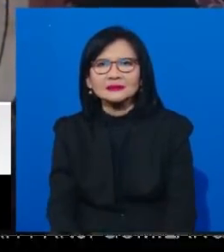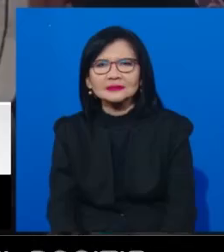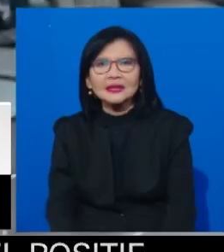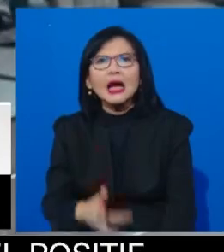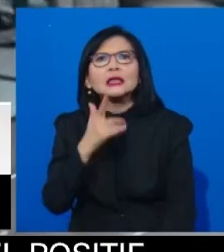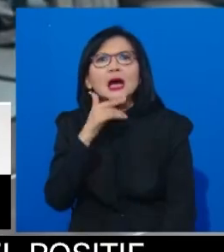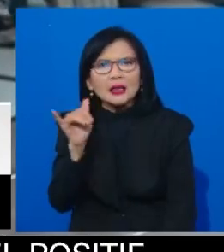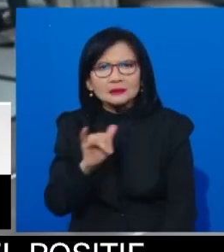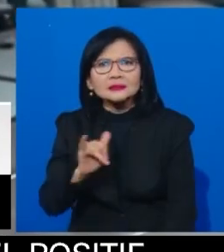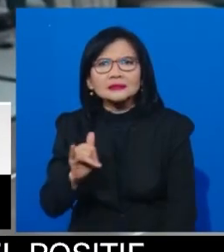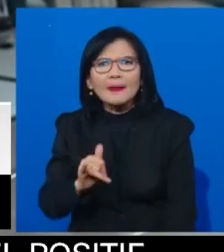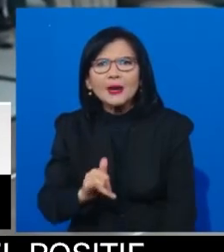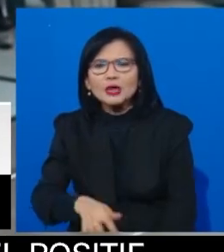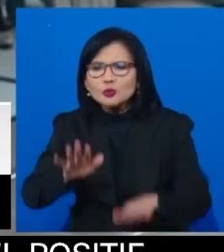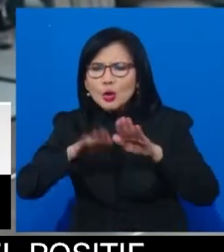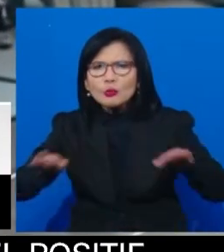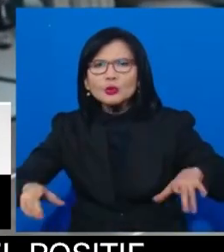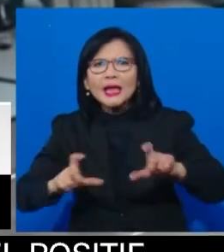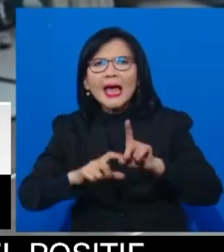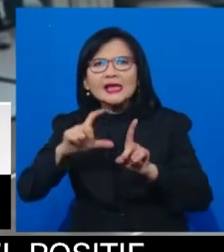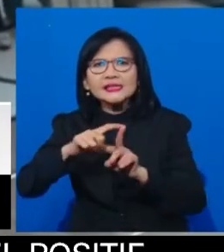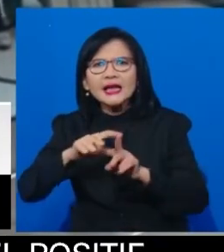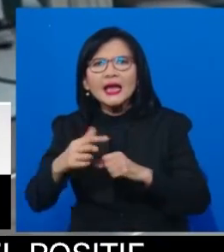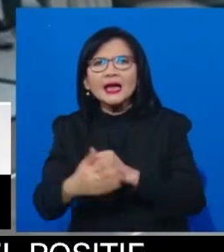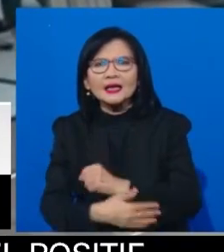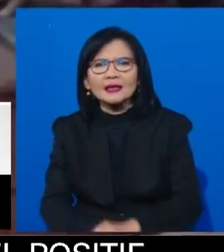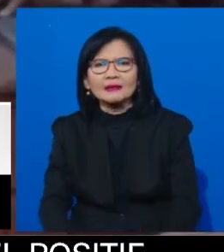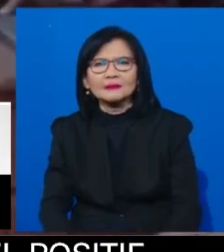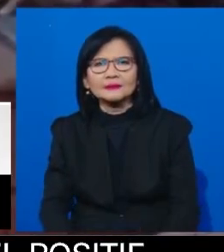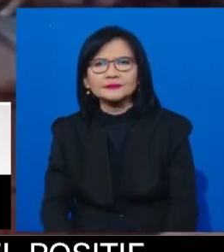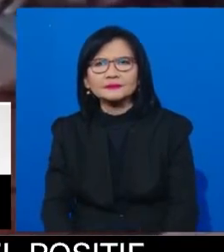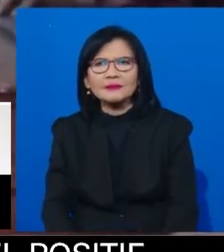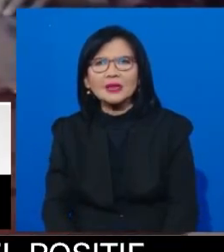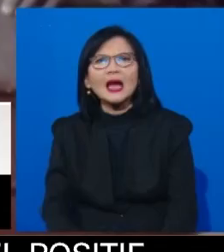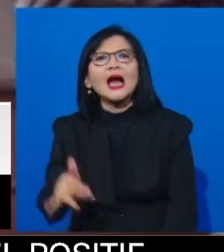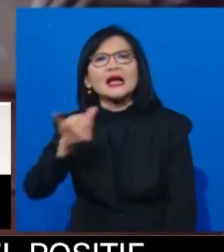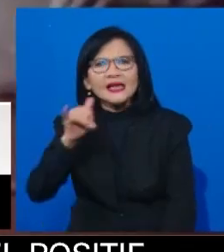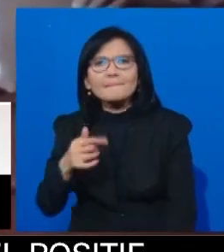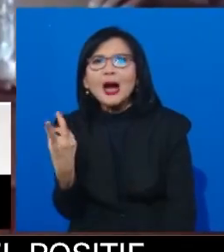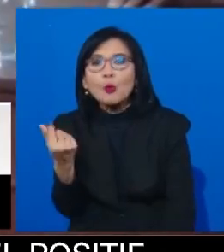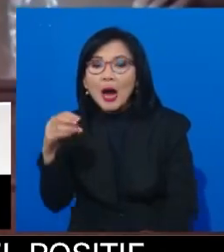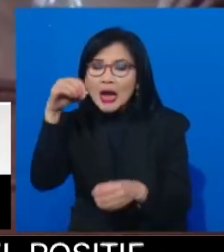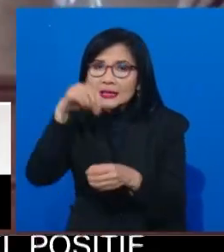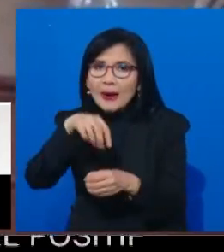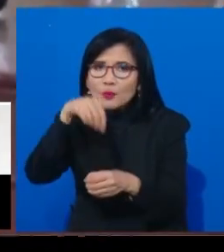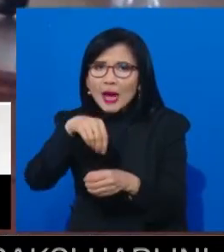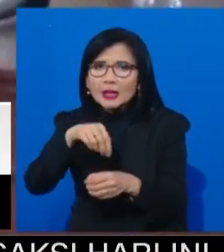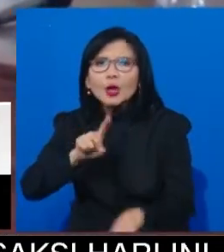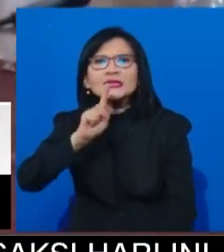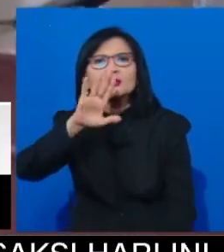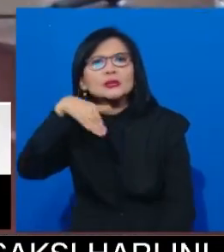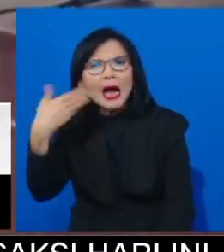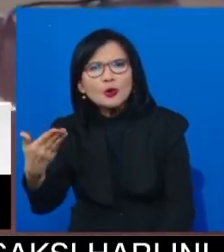serupa menimpa ratusan siswa di SD Negeri Pakemitan 1. Mereka juga kehilangan uang tabungan yang disimpan selama